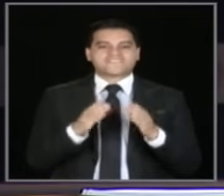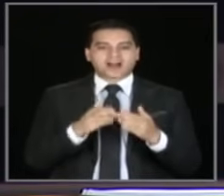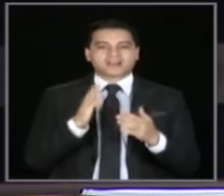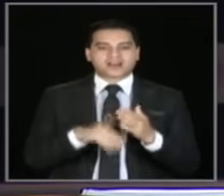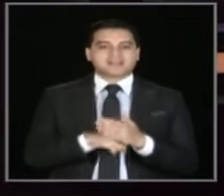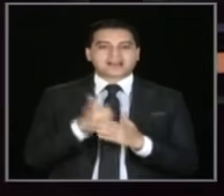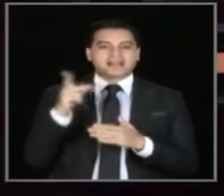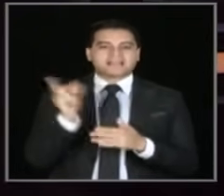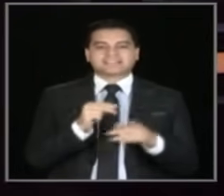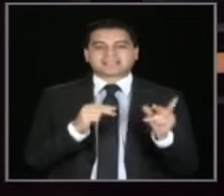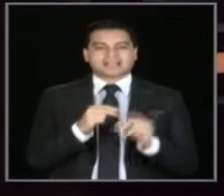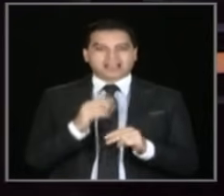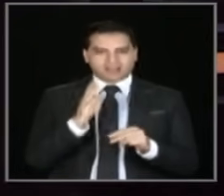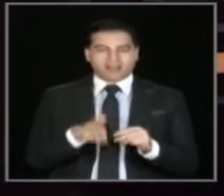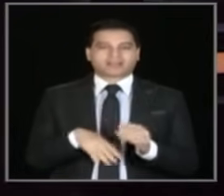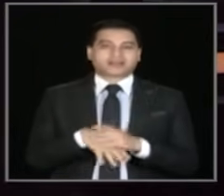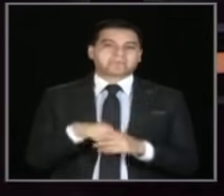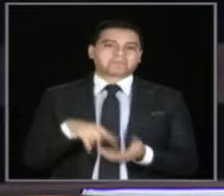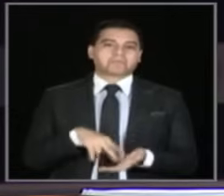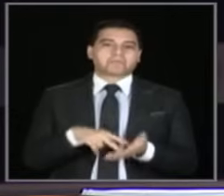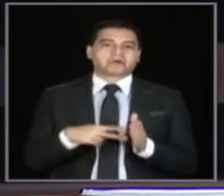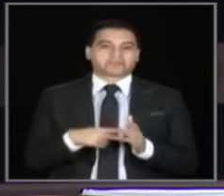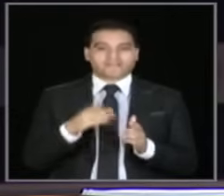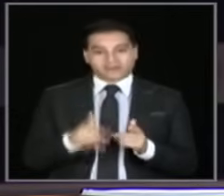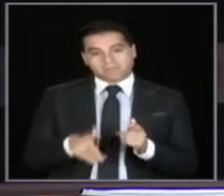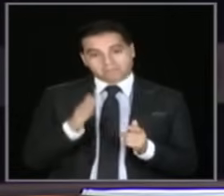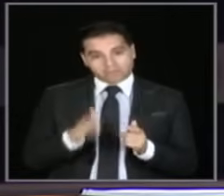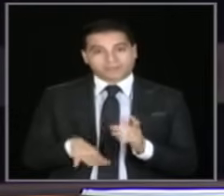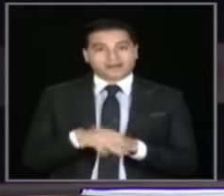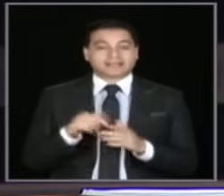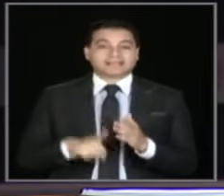يقدر يكسب اي فريق. صح. عشان كده انتوا ممكن النهارده